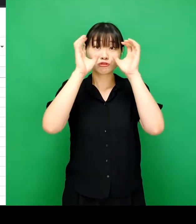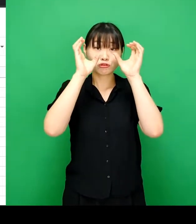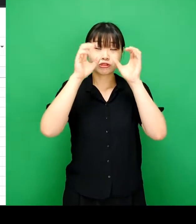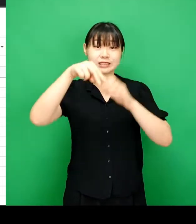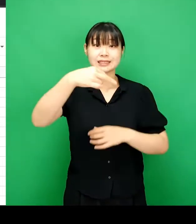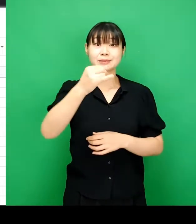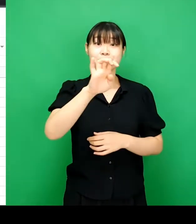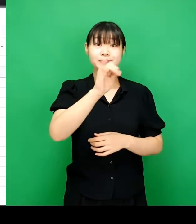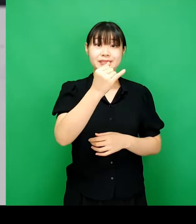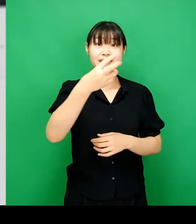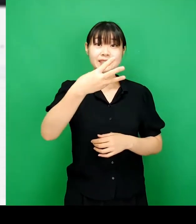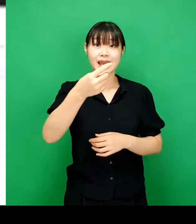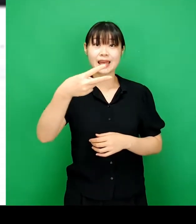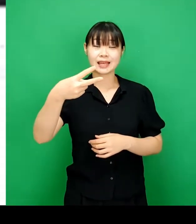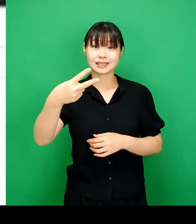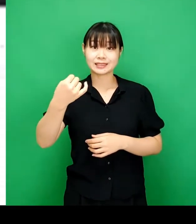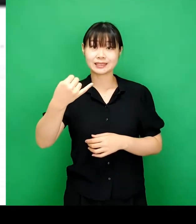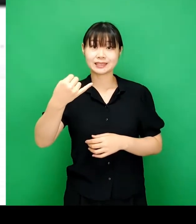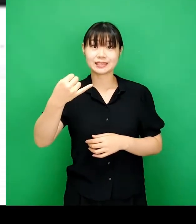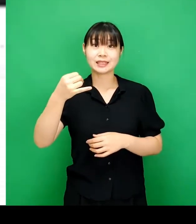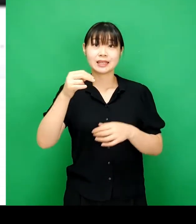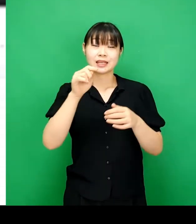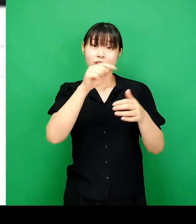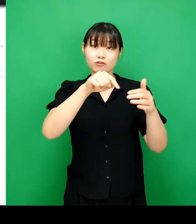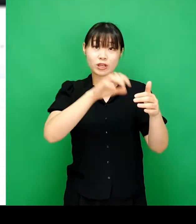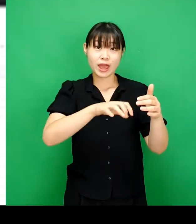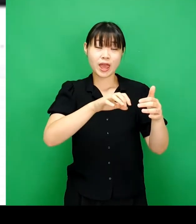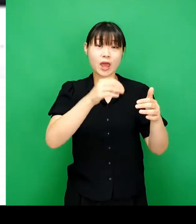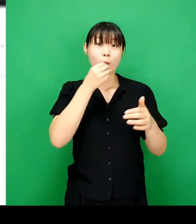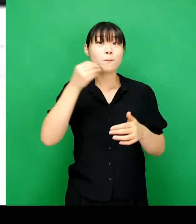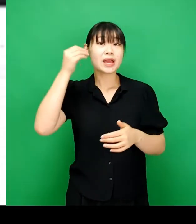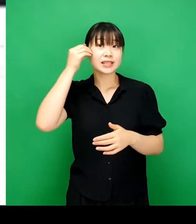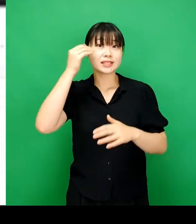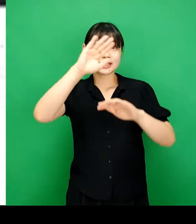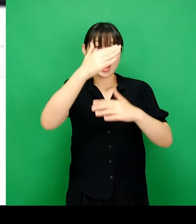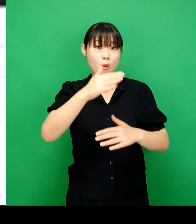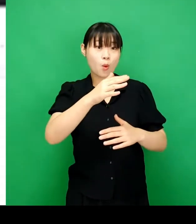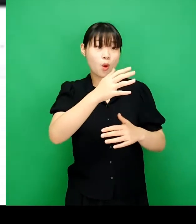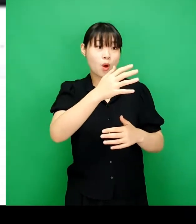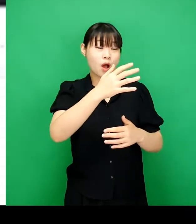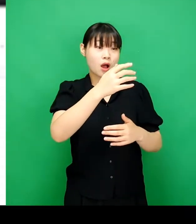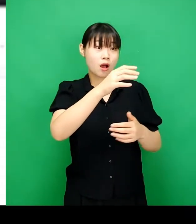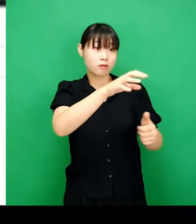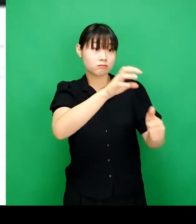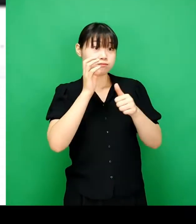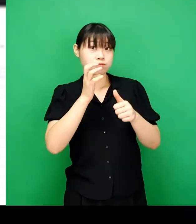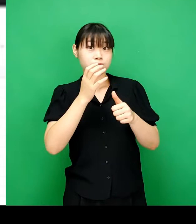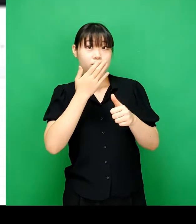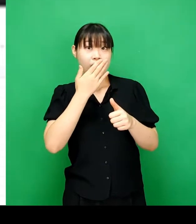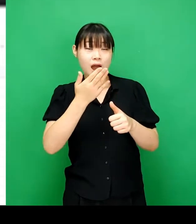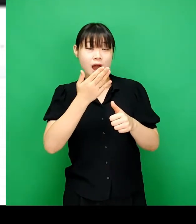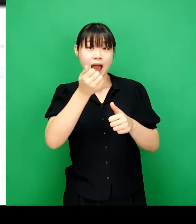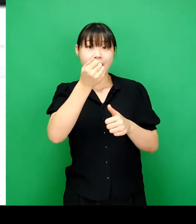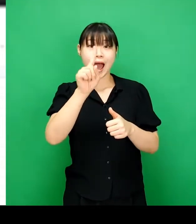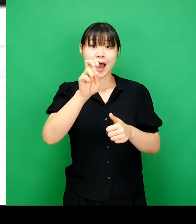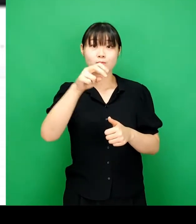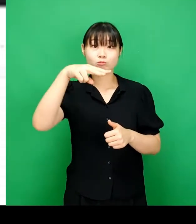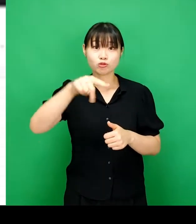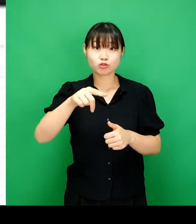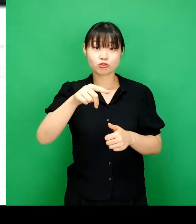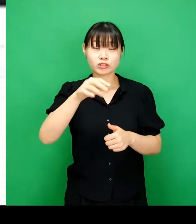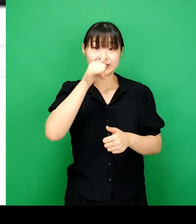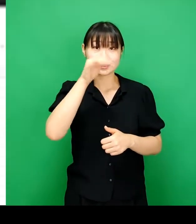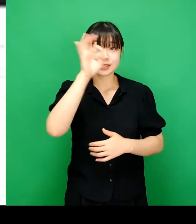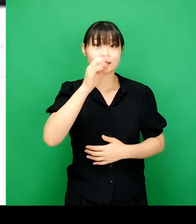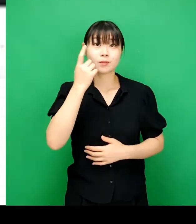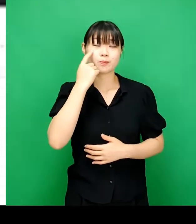있습니다. 구글 스프레드시트 함수 중 웹페이지 내용을 가져올 수 있는 함수가 있는지